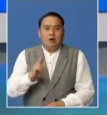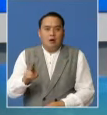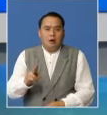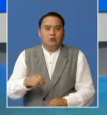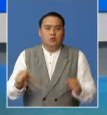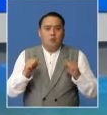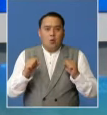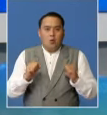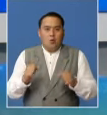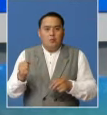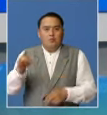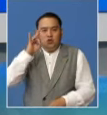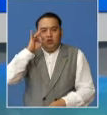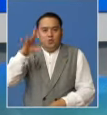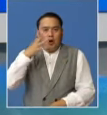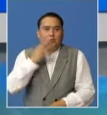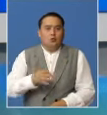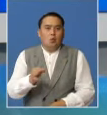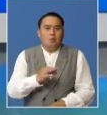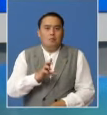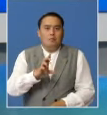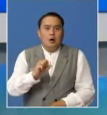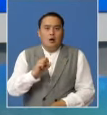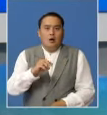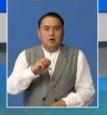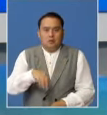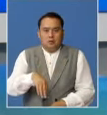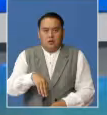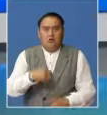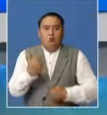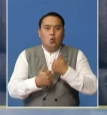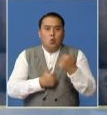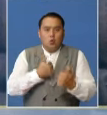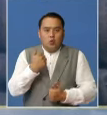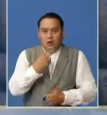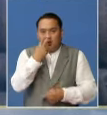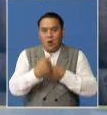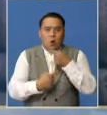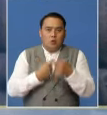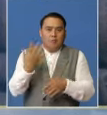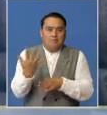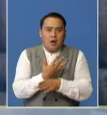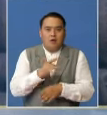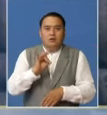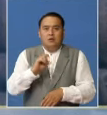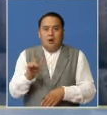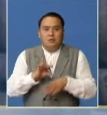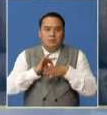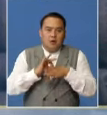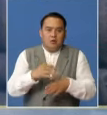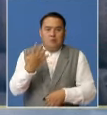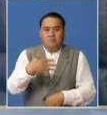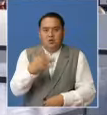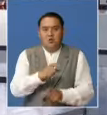данному виду спорта, неоднократному чемпиону Алматинской области Бахату Садыкову. Турнир, ставший уже традиционным, проводится в 5-й раз. В нем